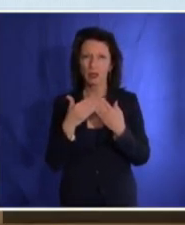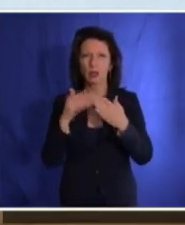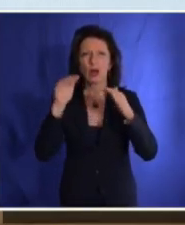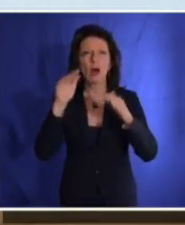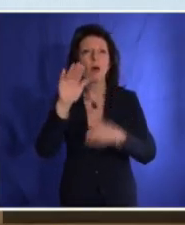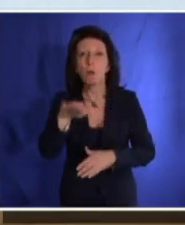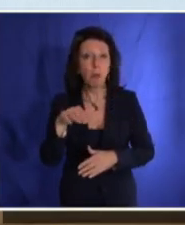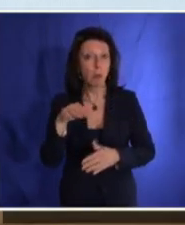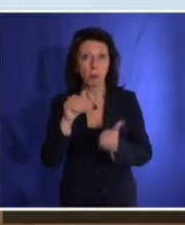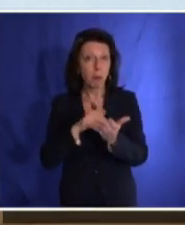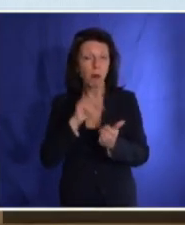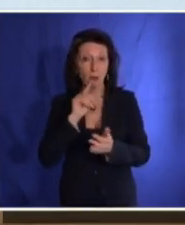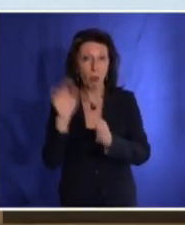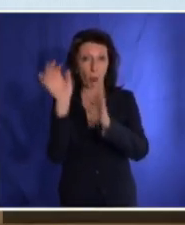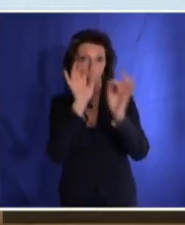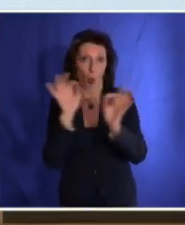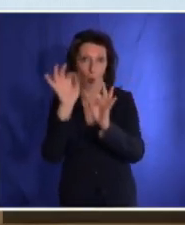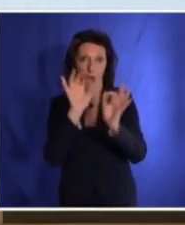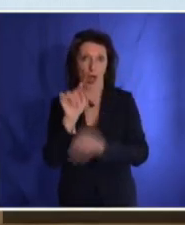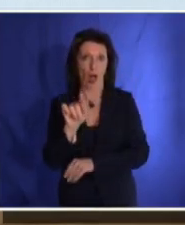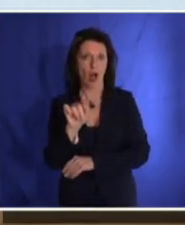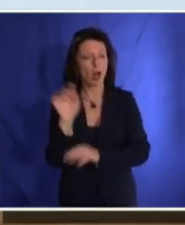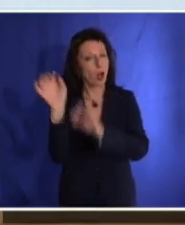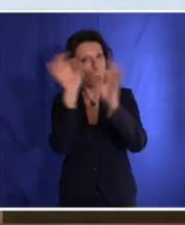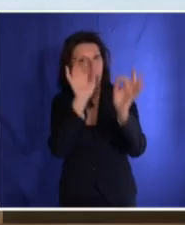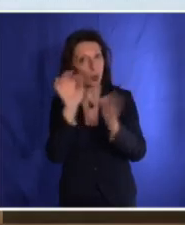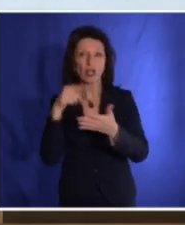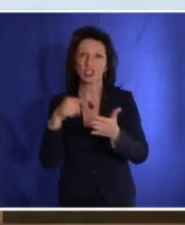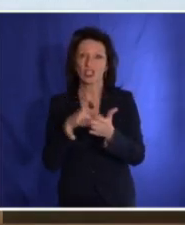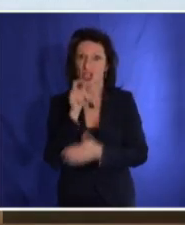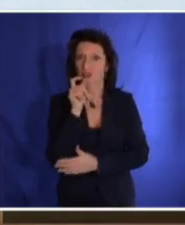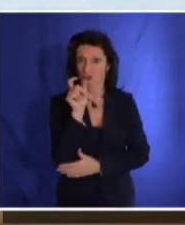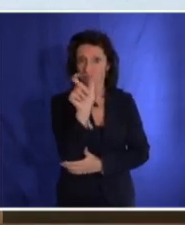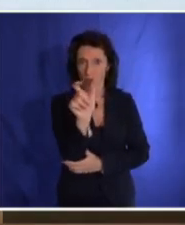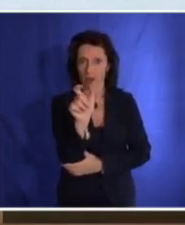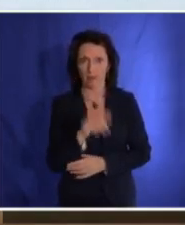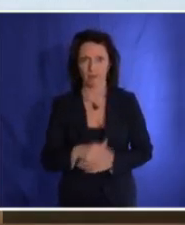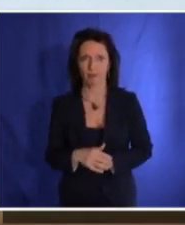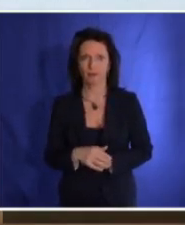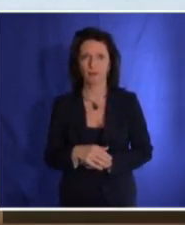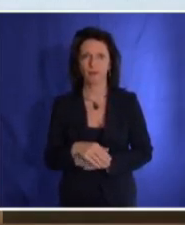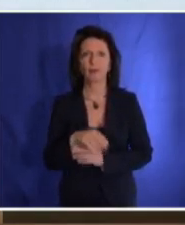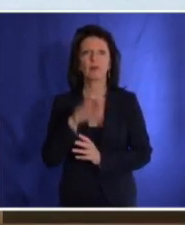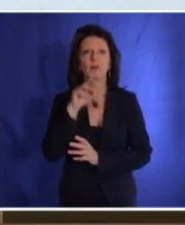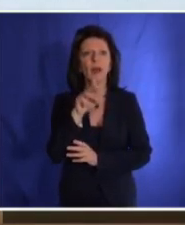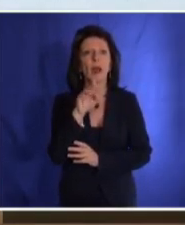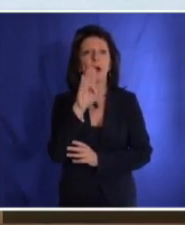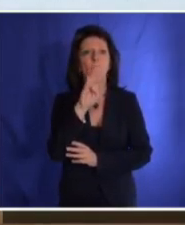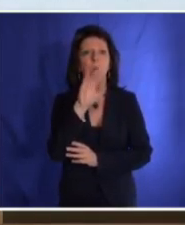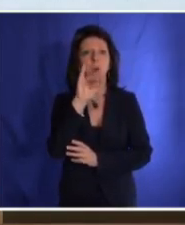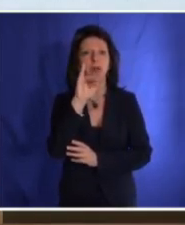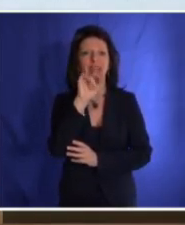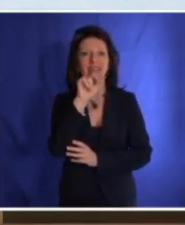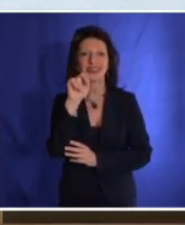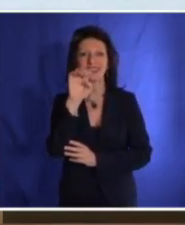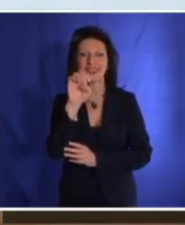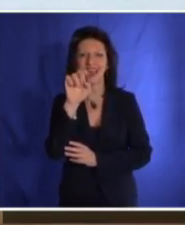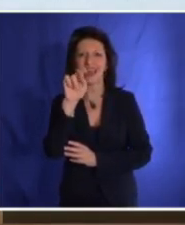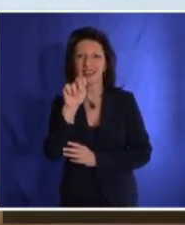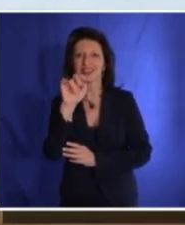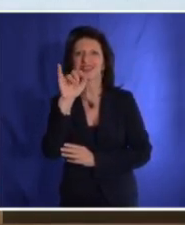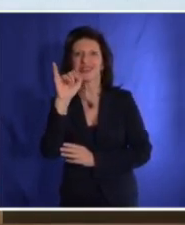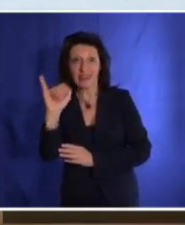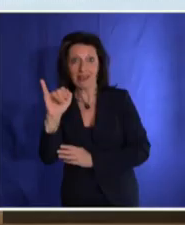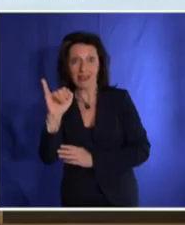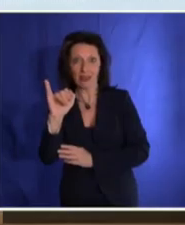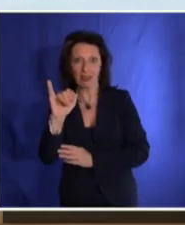googeln. Wenn ich bei Google das Stichwort Binnen-I eingebe, dann erhält man